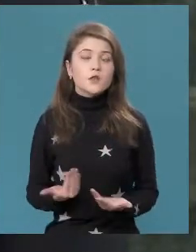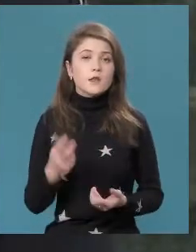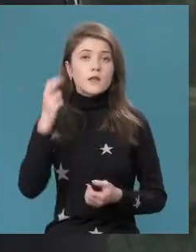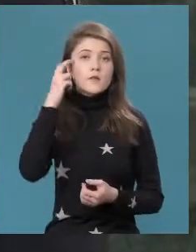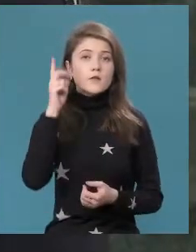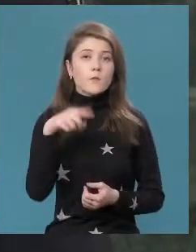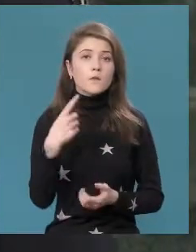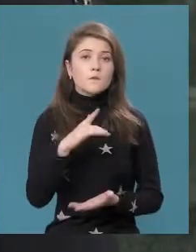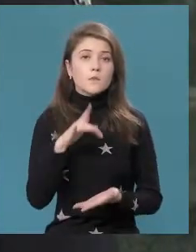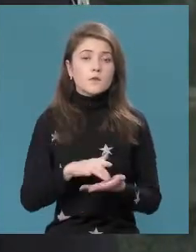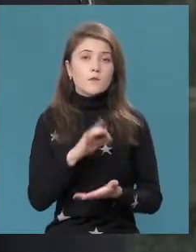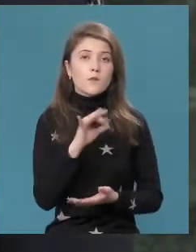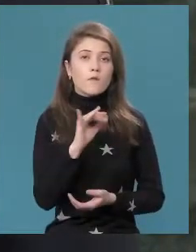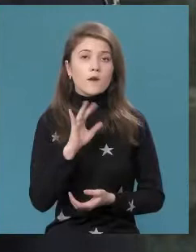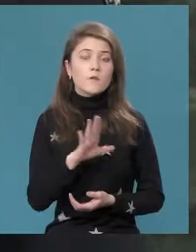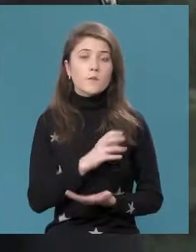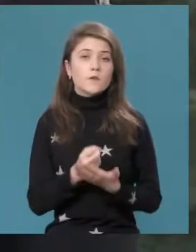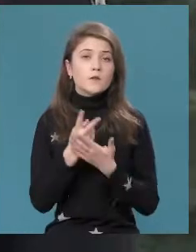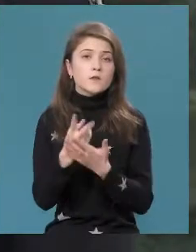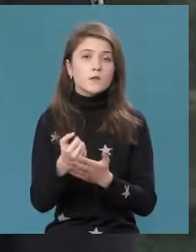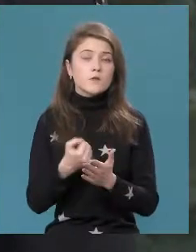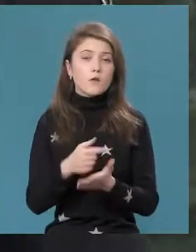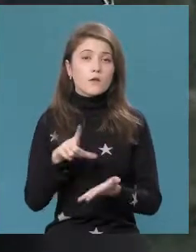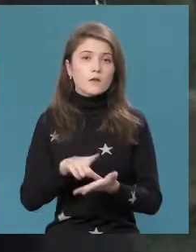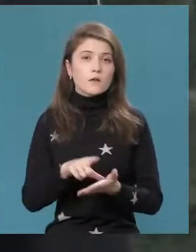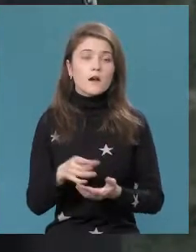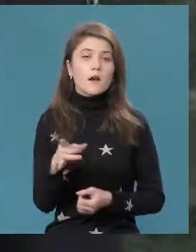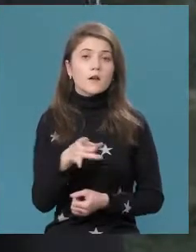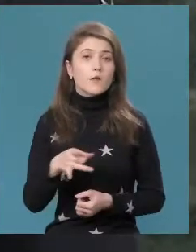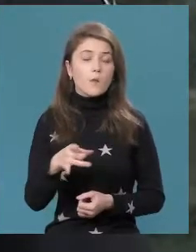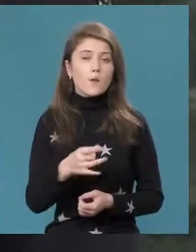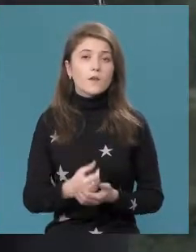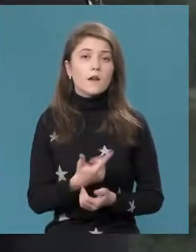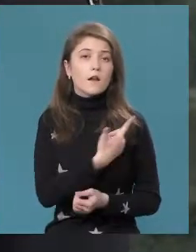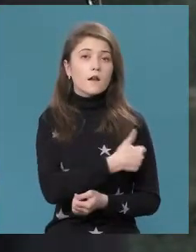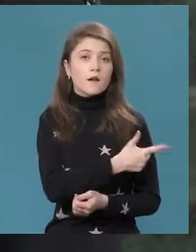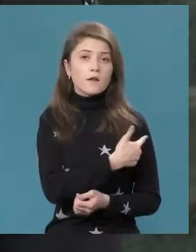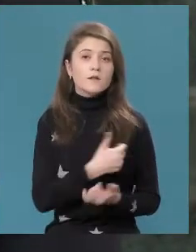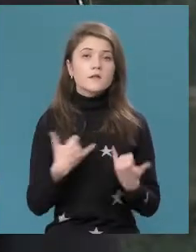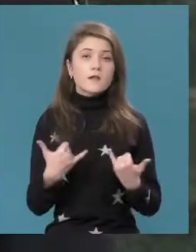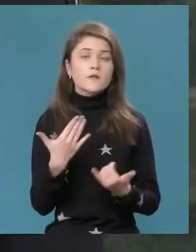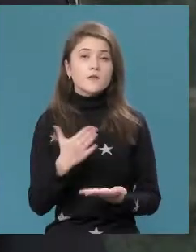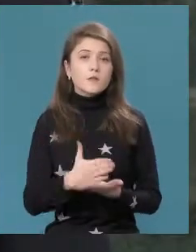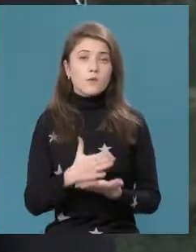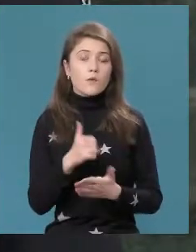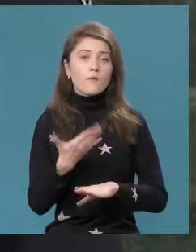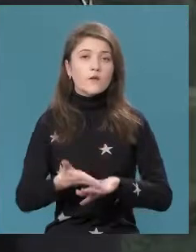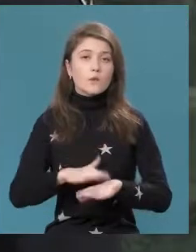міста Броварів, був доставлений до Коростишівської районної лікарні. Зараз він знаходиться в тяжкому